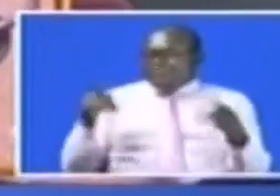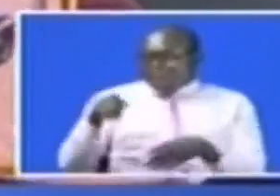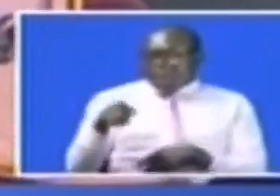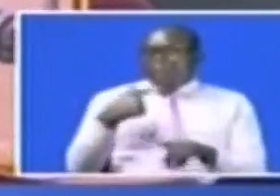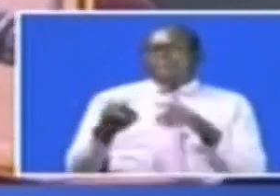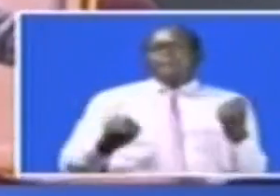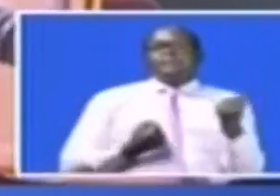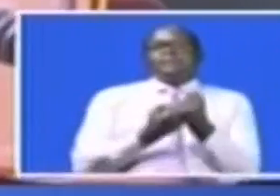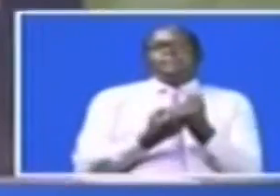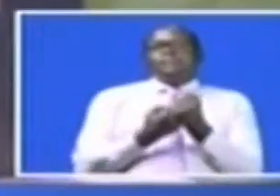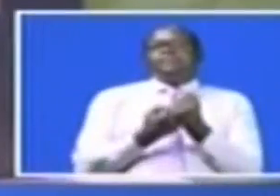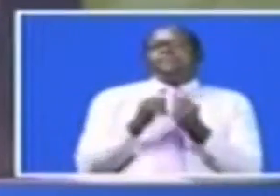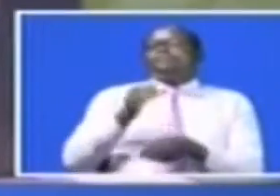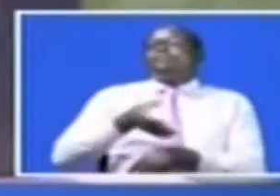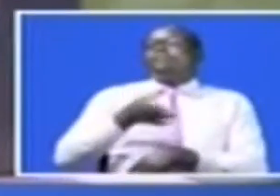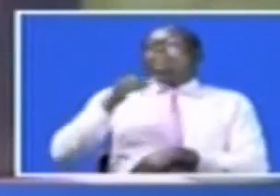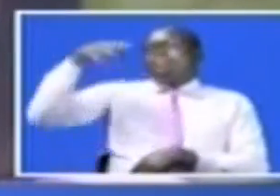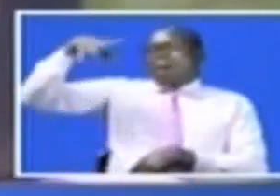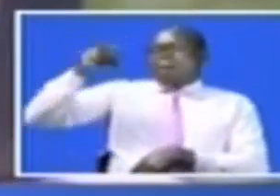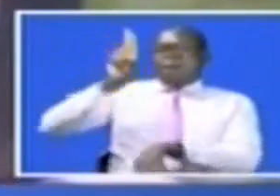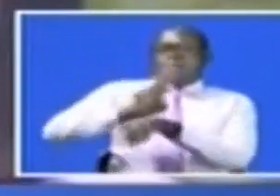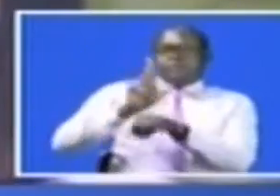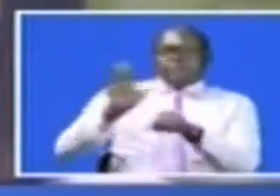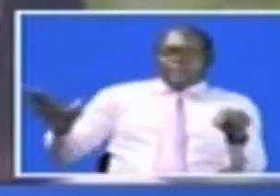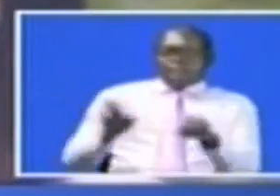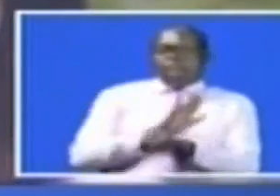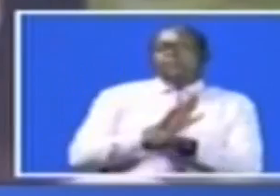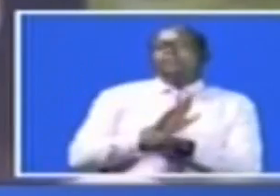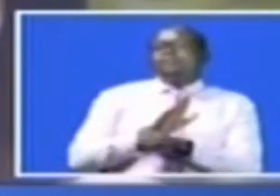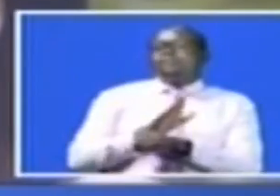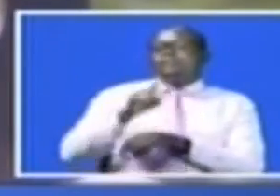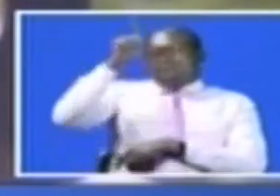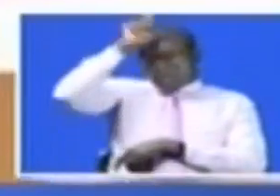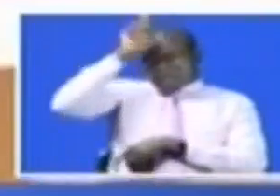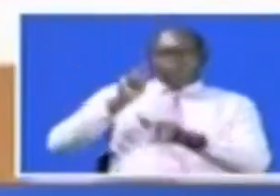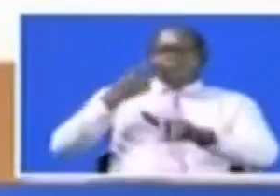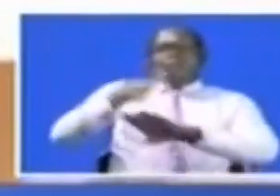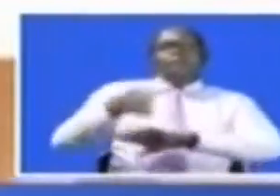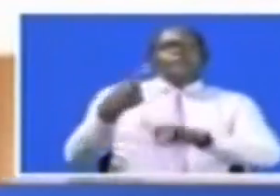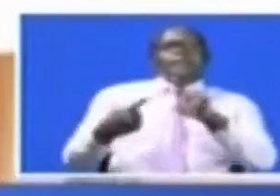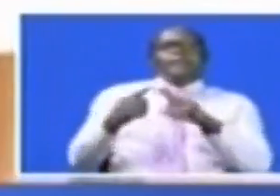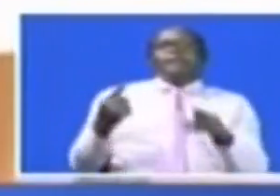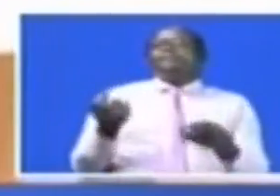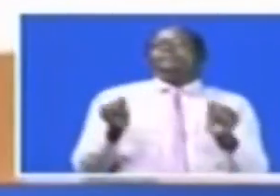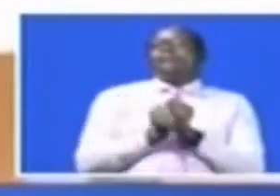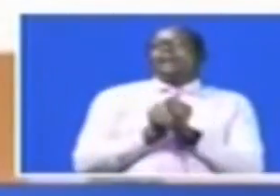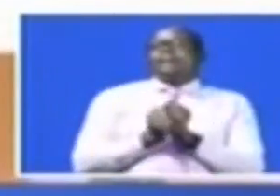cha mraba lakini kinachozalisha umeme mkubwa wa kutumiwa na kijiji kizima kwa zaidi ya miaka kumi bila ya kuhitaji